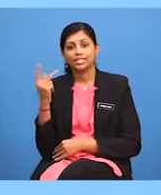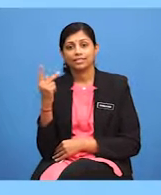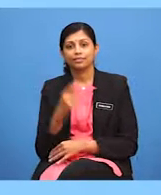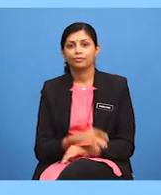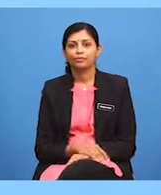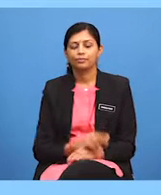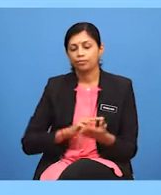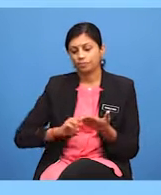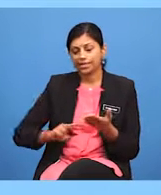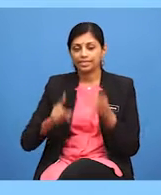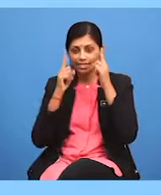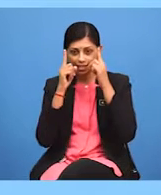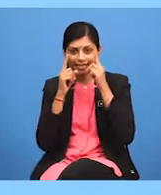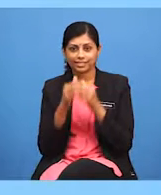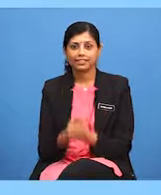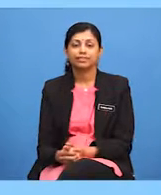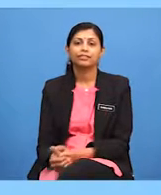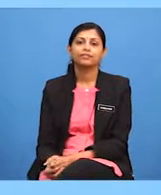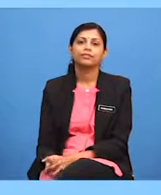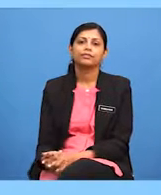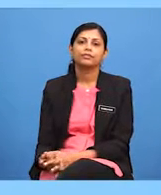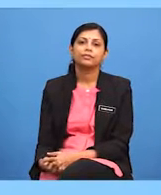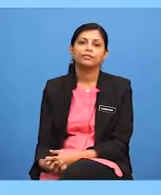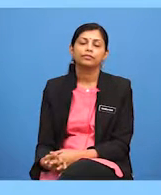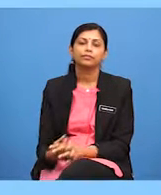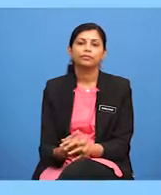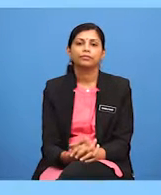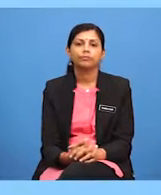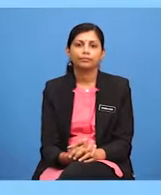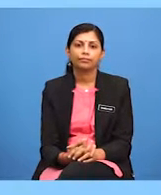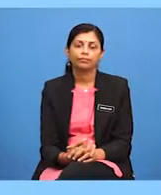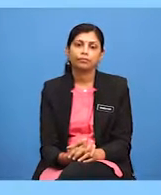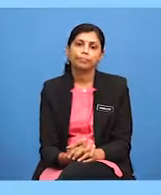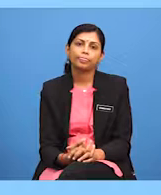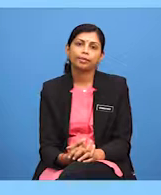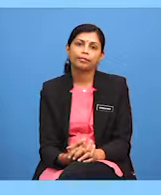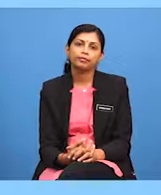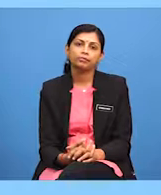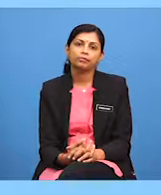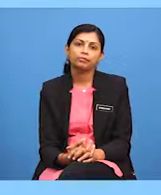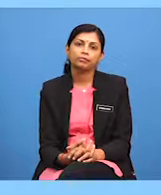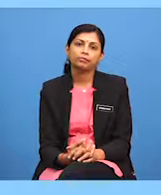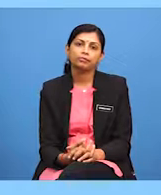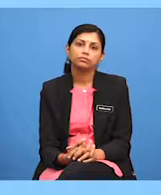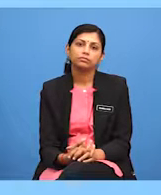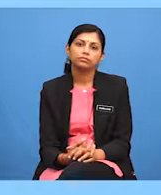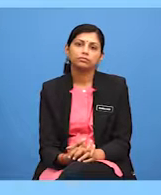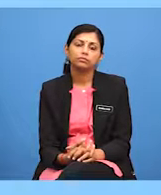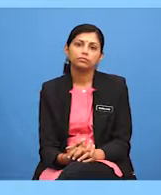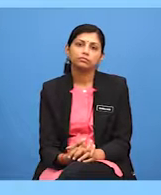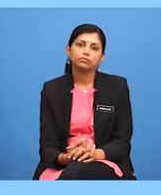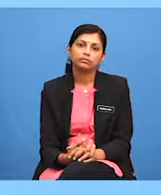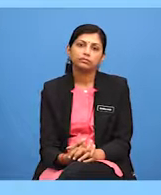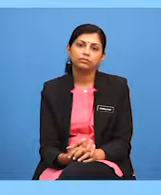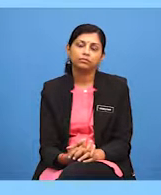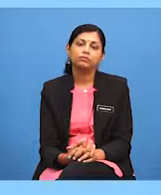Satu motor elektrik menurunkan sebuah mesin yang mempunyai berat